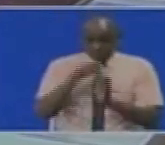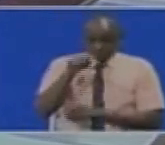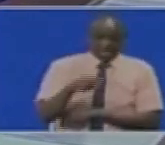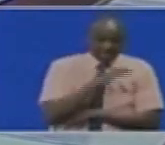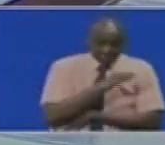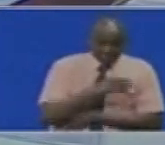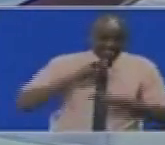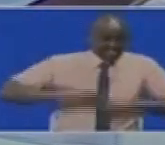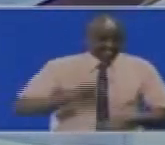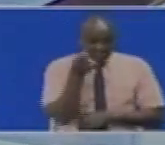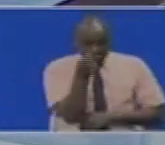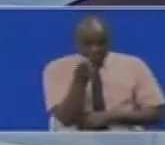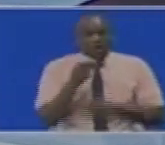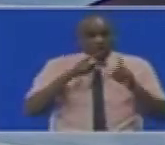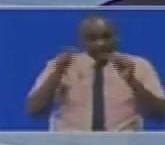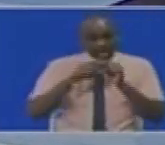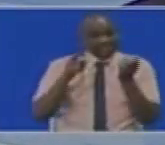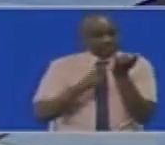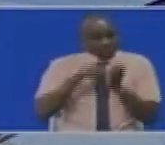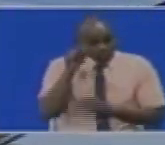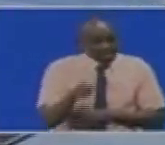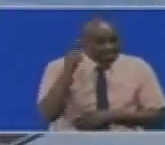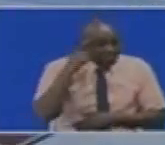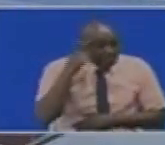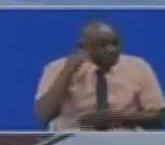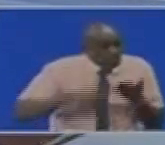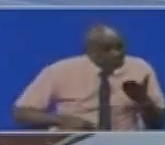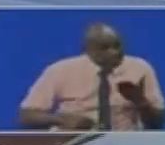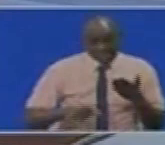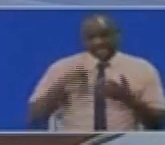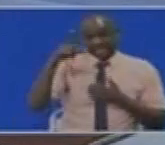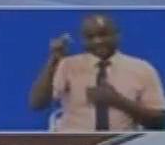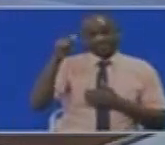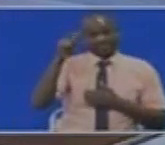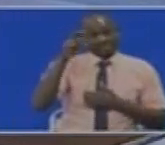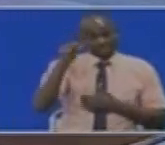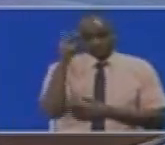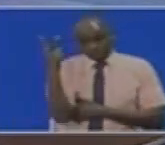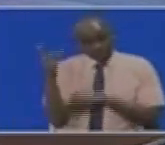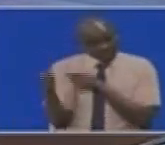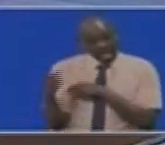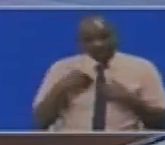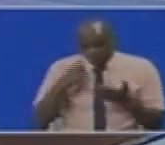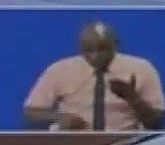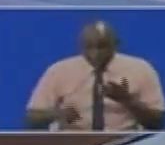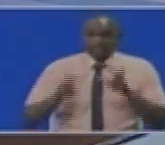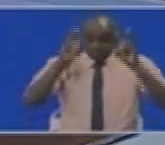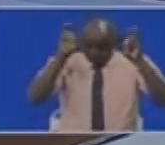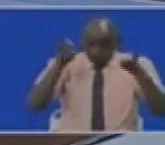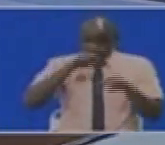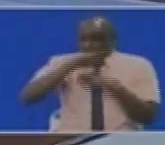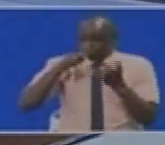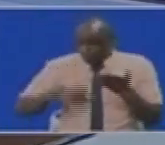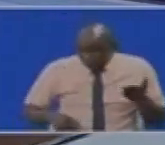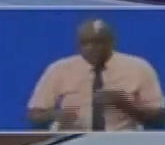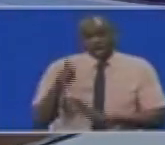jioni hii. Napumua kidogo pata kamusi, lakini kumbuka ama kukumbusha kwenye sehemu ya pili kwenye KTN News. Leo tutakuwa na mahojiano kuhusiana